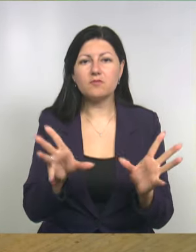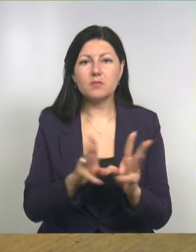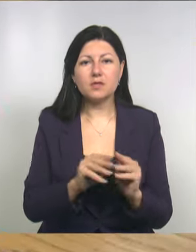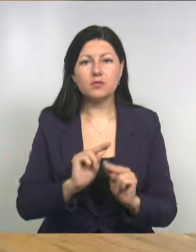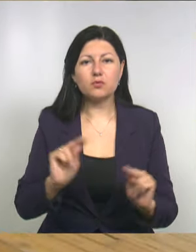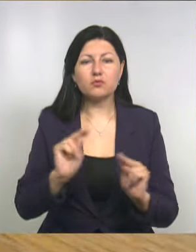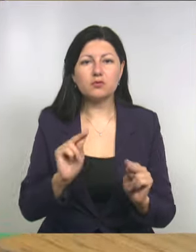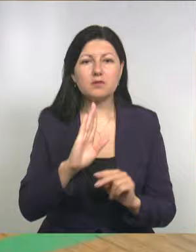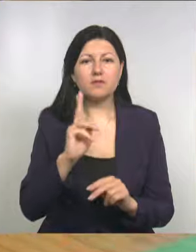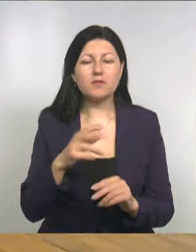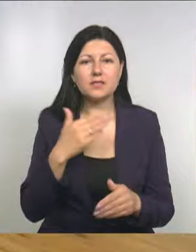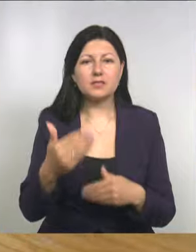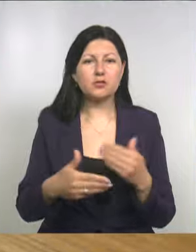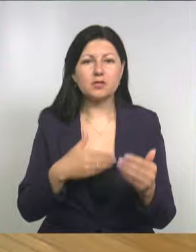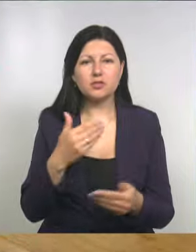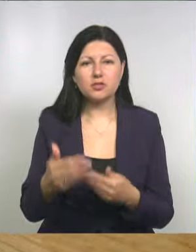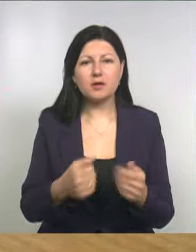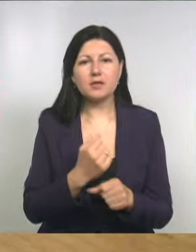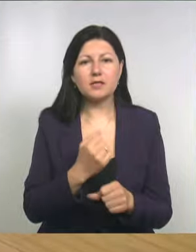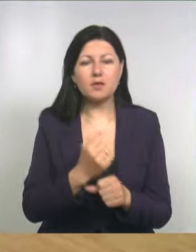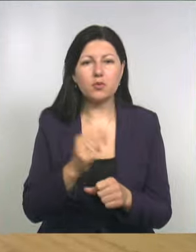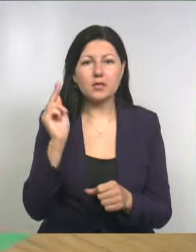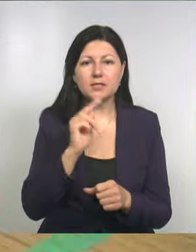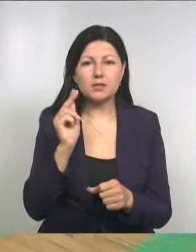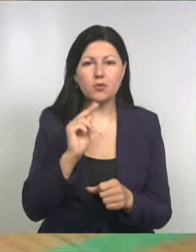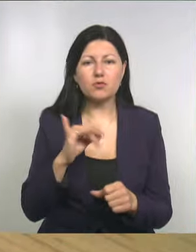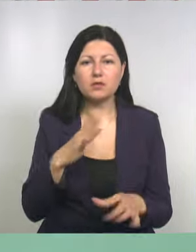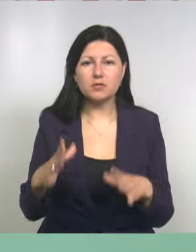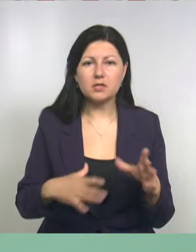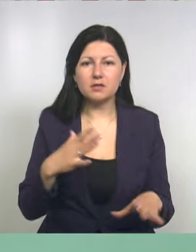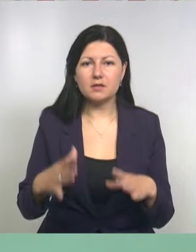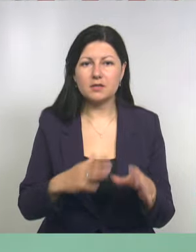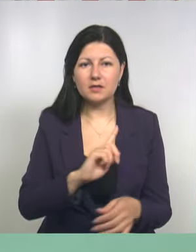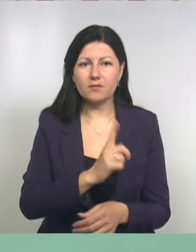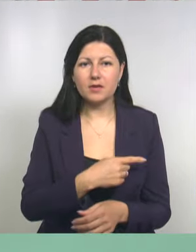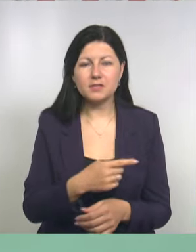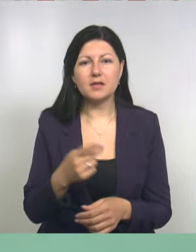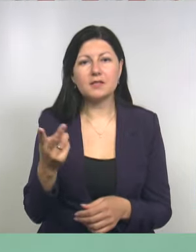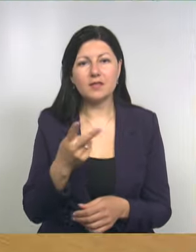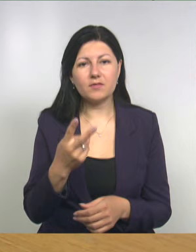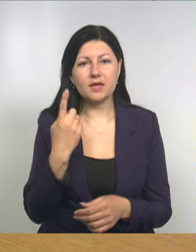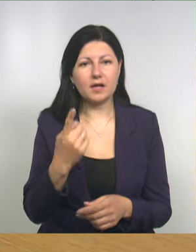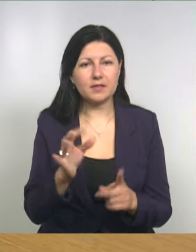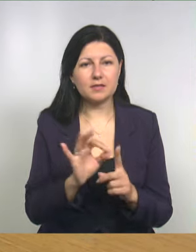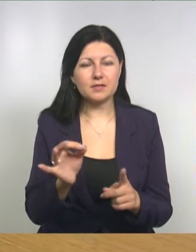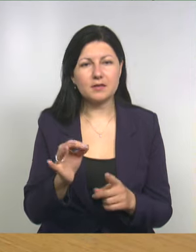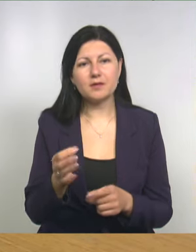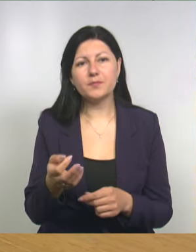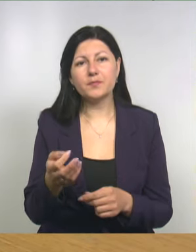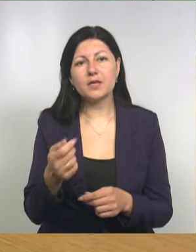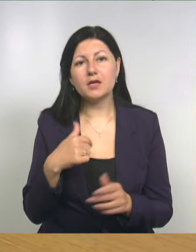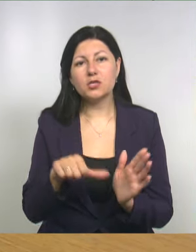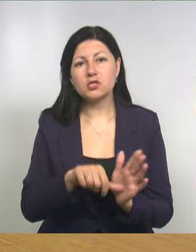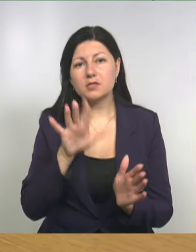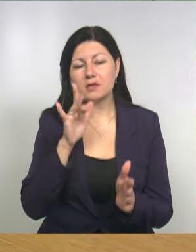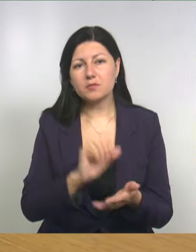Борзенковым Влад шаг за шагом отрабатывал теорию и усиленно тренировался. На двоих одна цель. Я 6